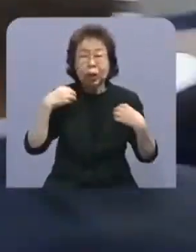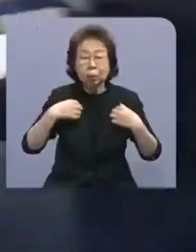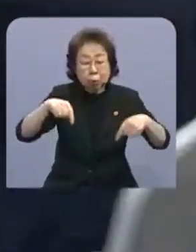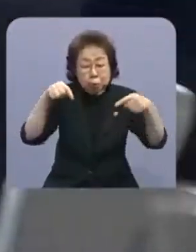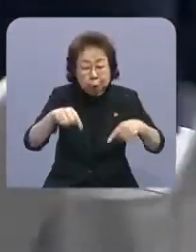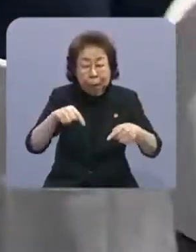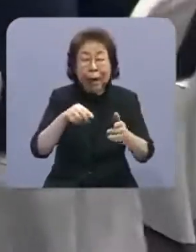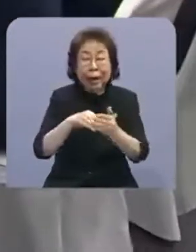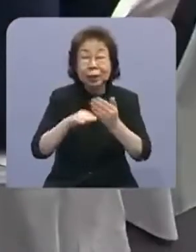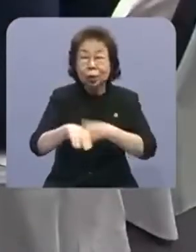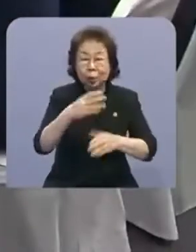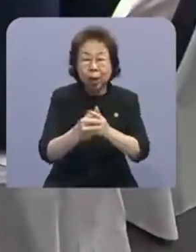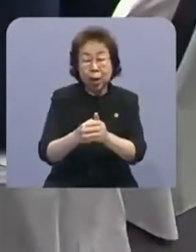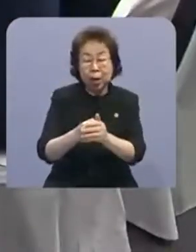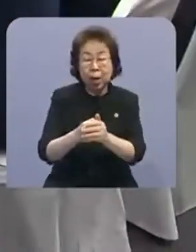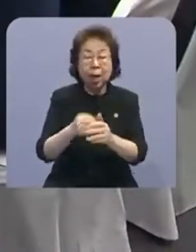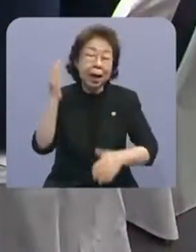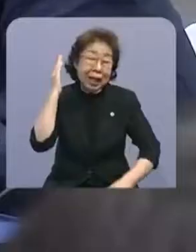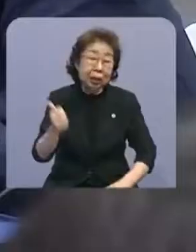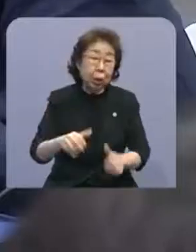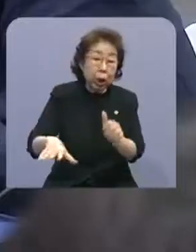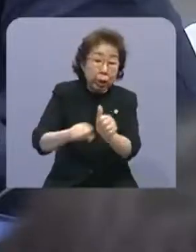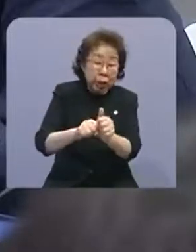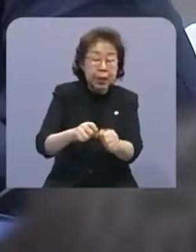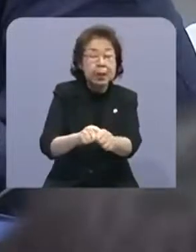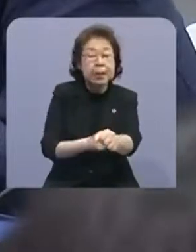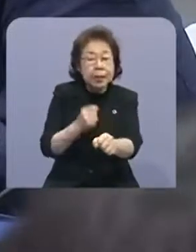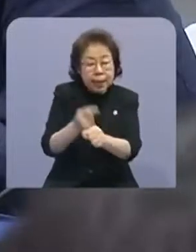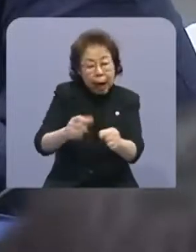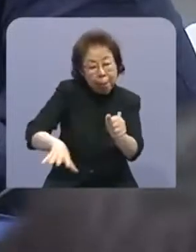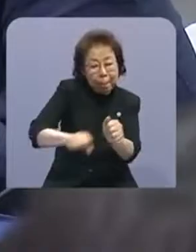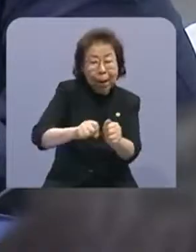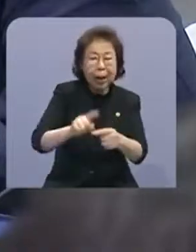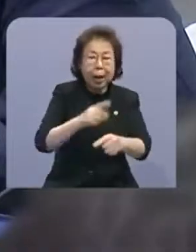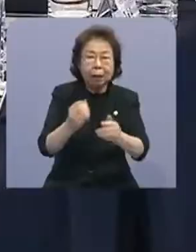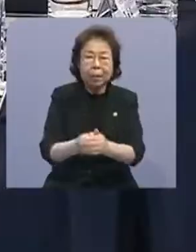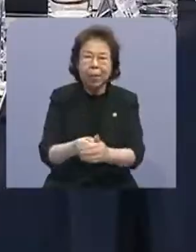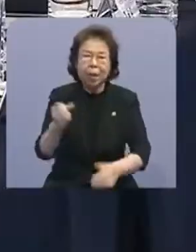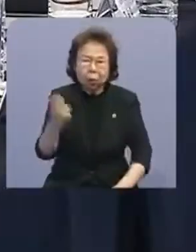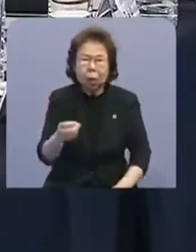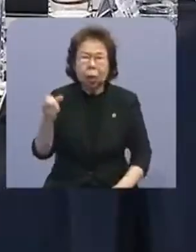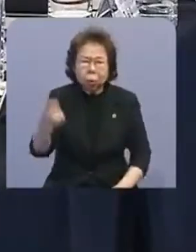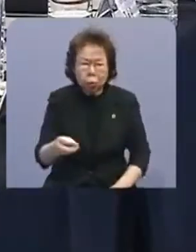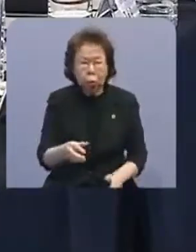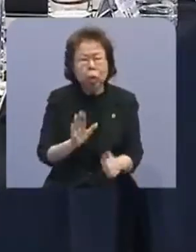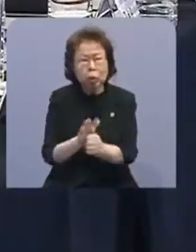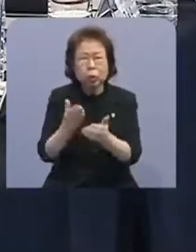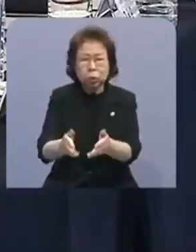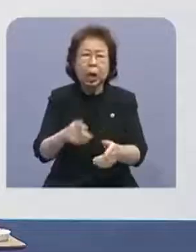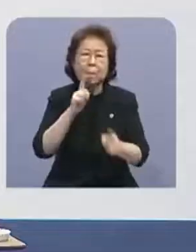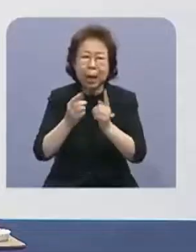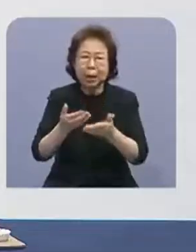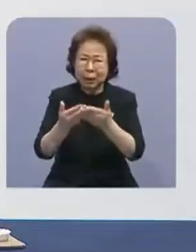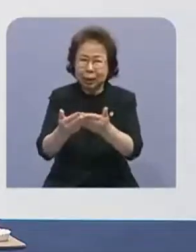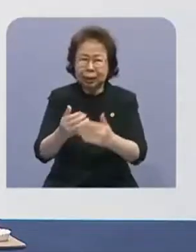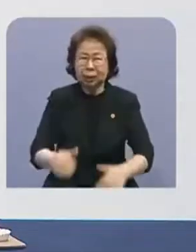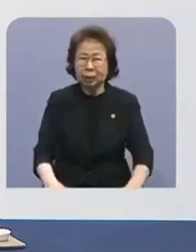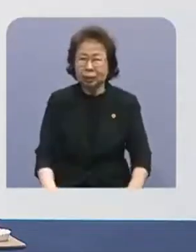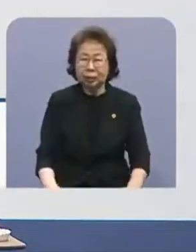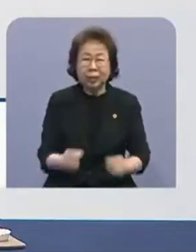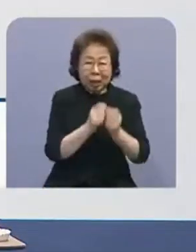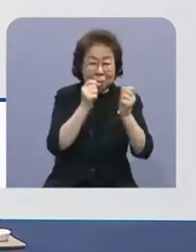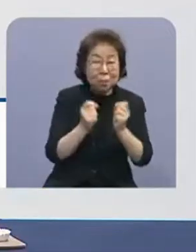교섭사절단을 꾸리고 필요하면 대통령 특사도 검토하겠다며 거듭 지원 의지를 밝혔습니다.